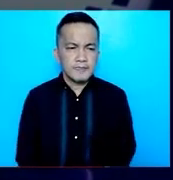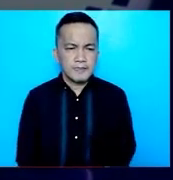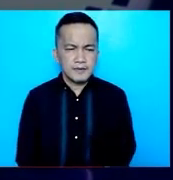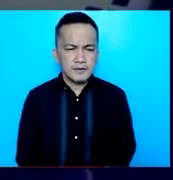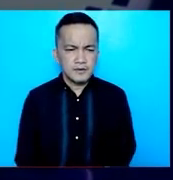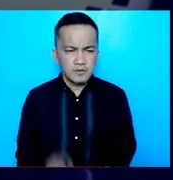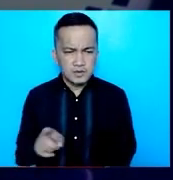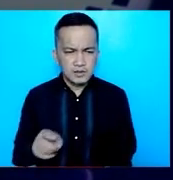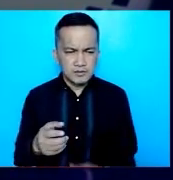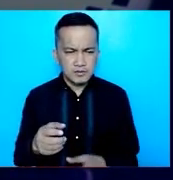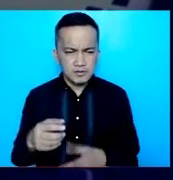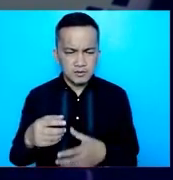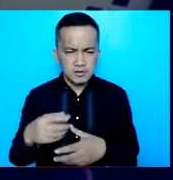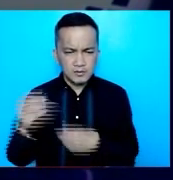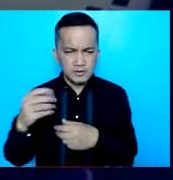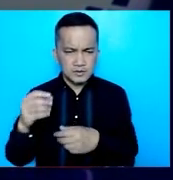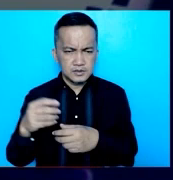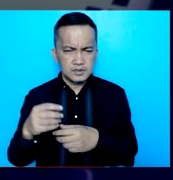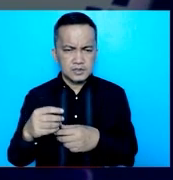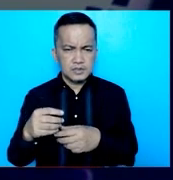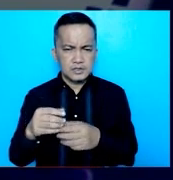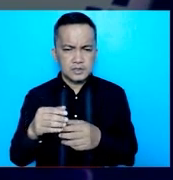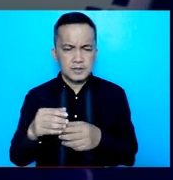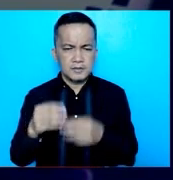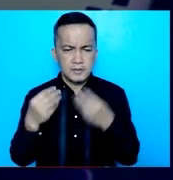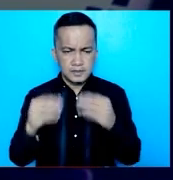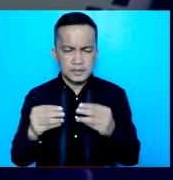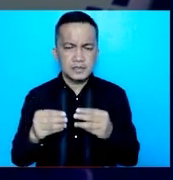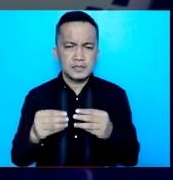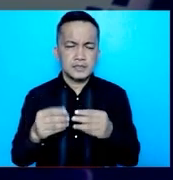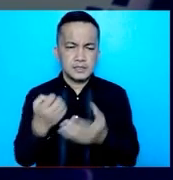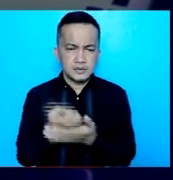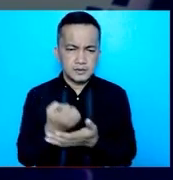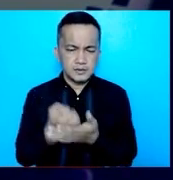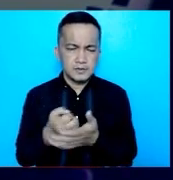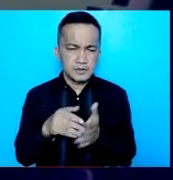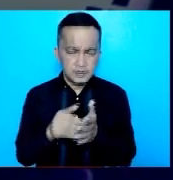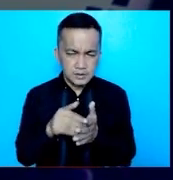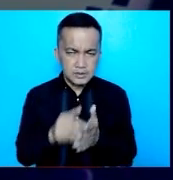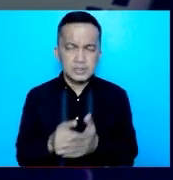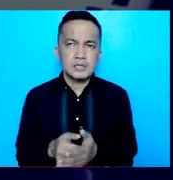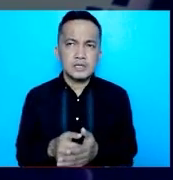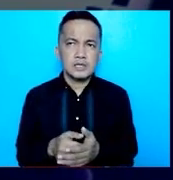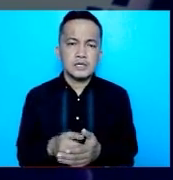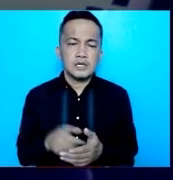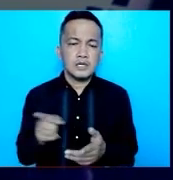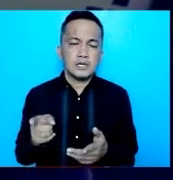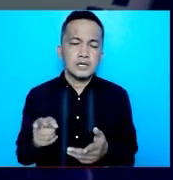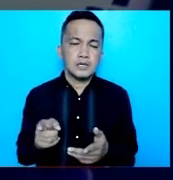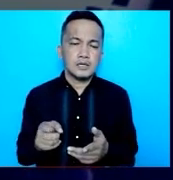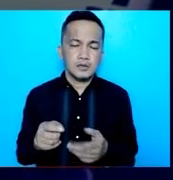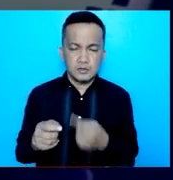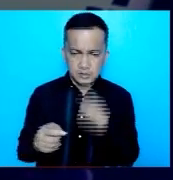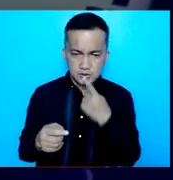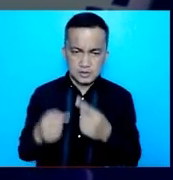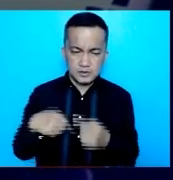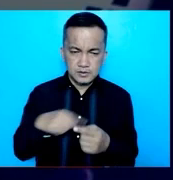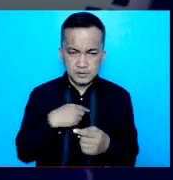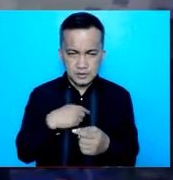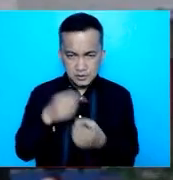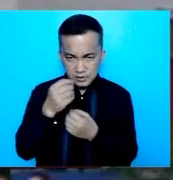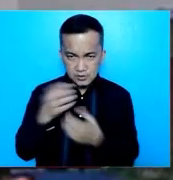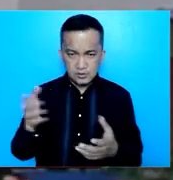labas, mahina ang merkado. Yun po yung sinasabi natin, gusto lamang naman natin itong maisaayos din. Eh.